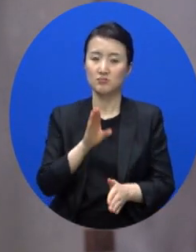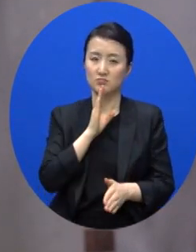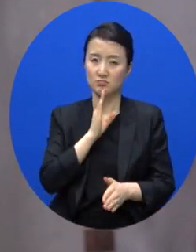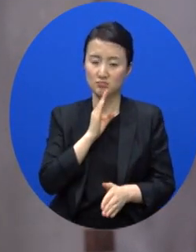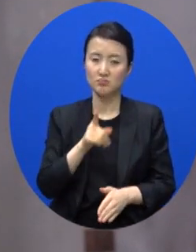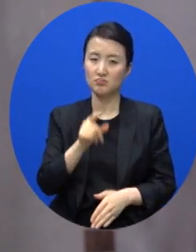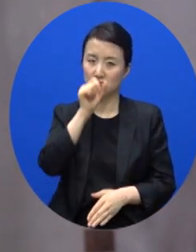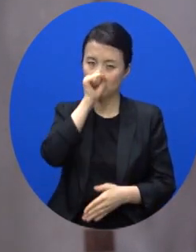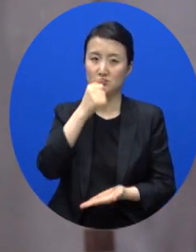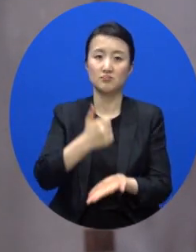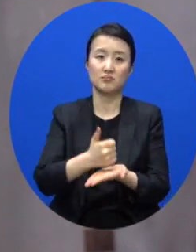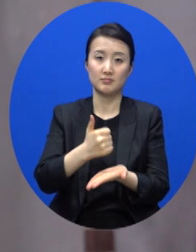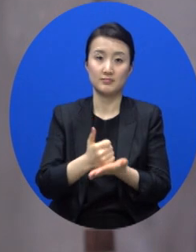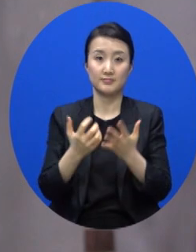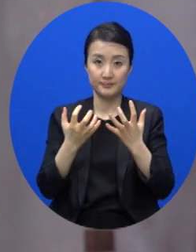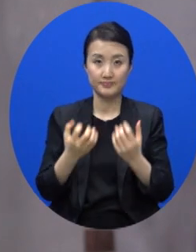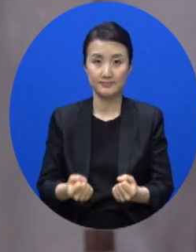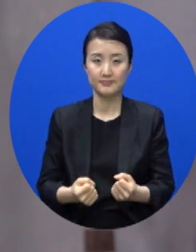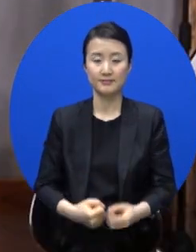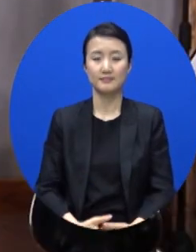이렇게 평을 합니다.